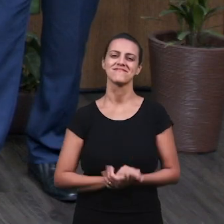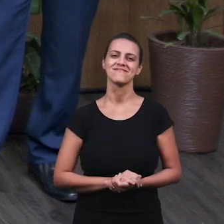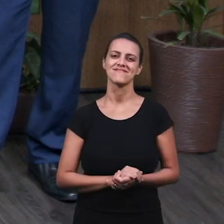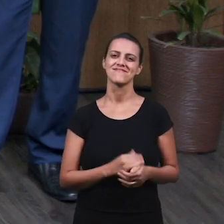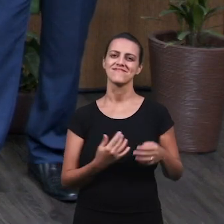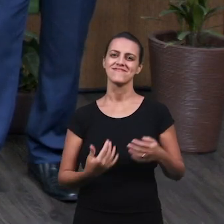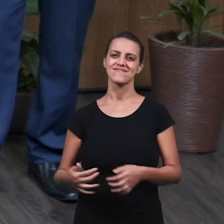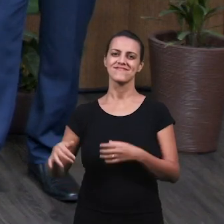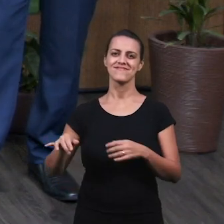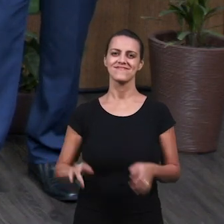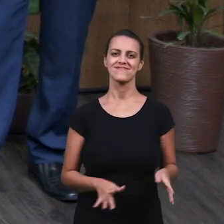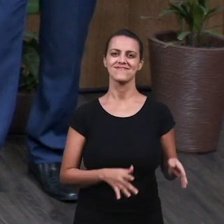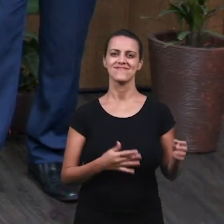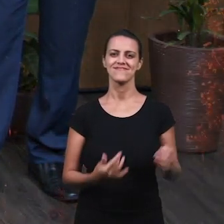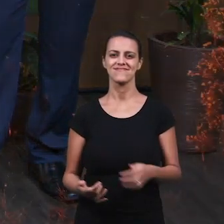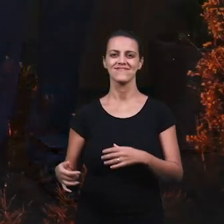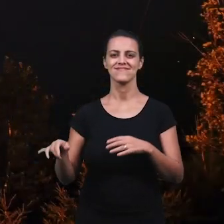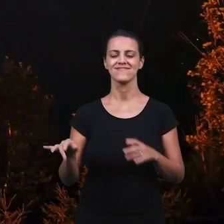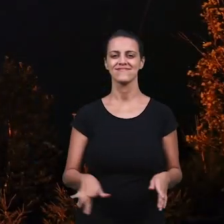Jesus. A paz do Senhor.